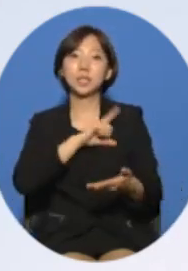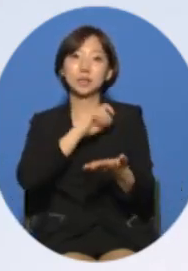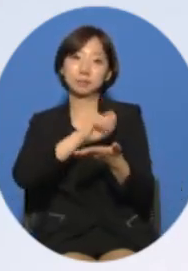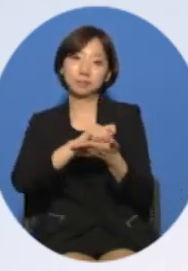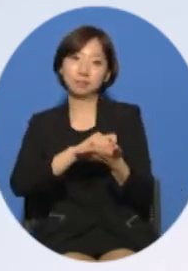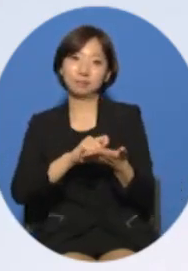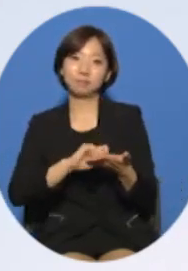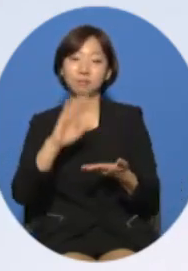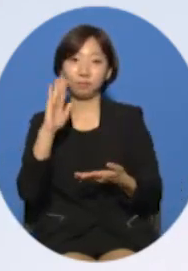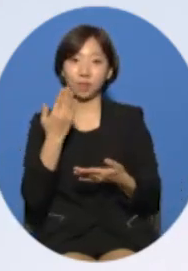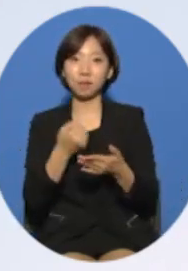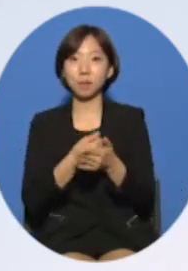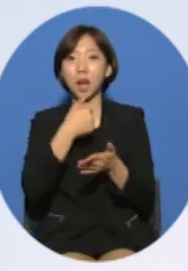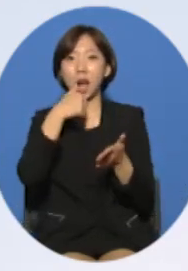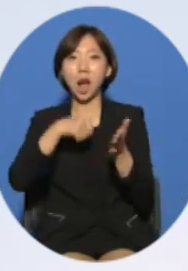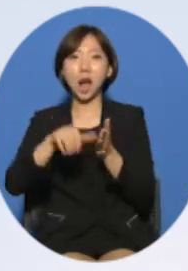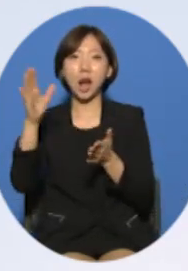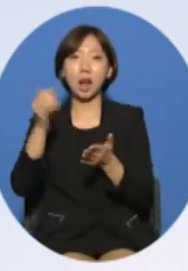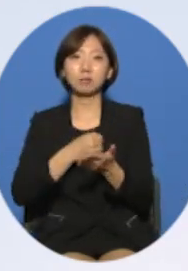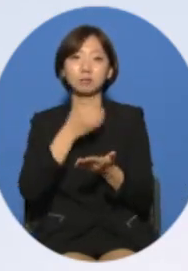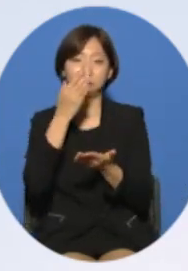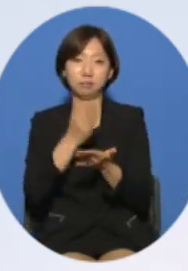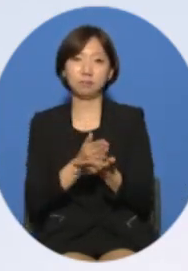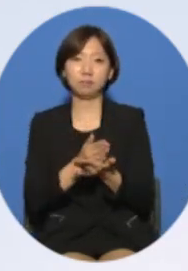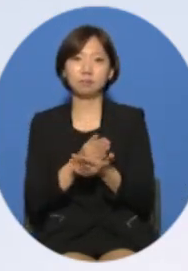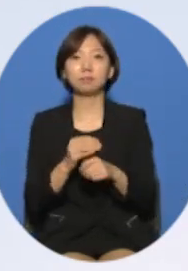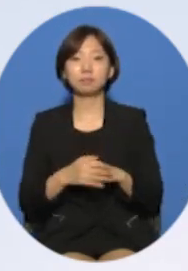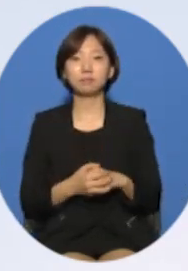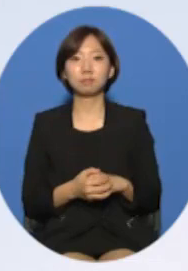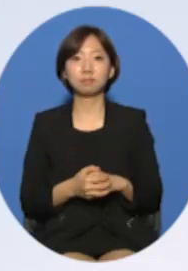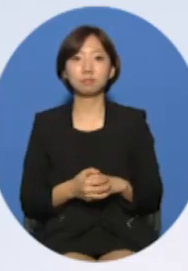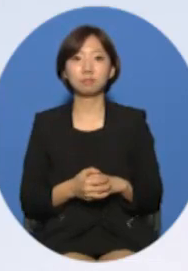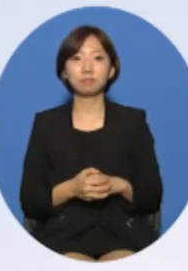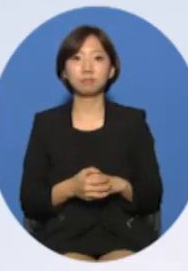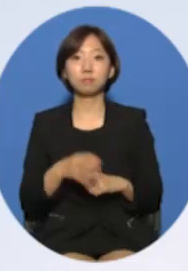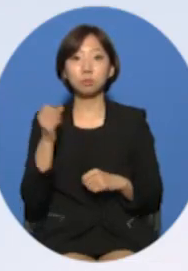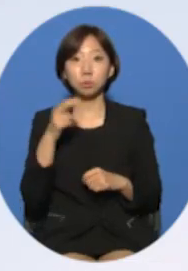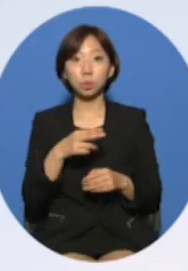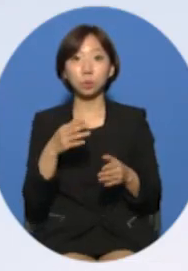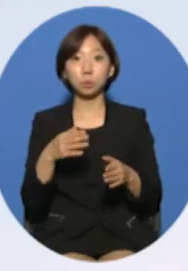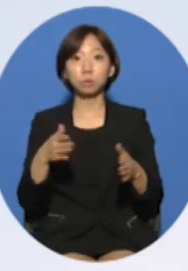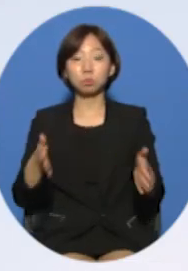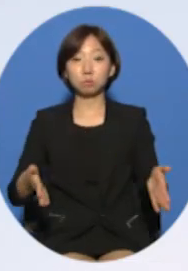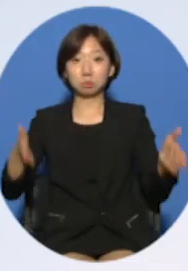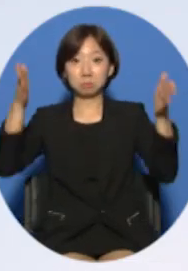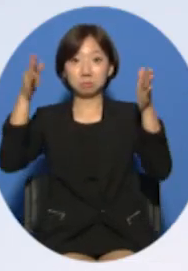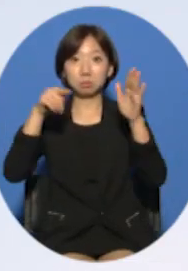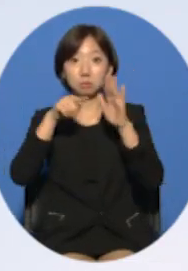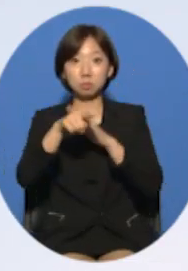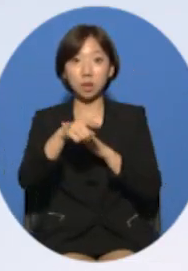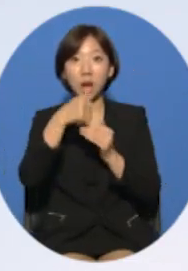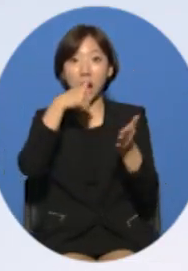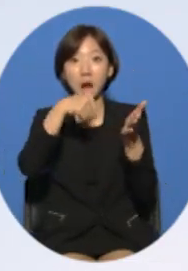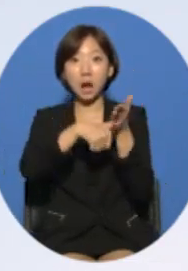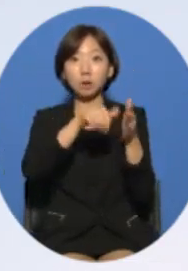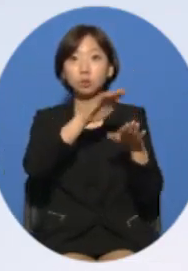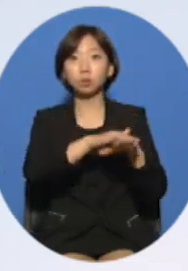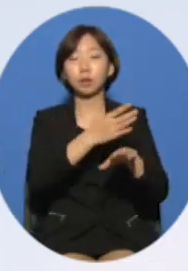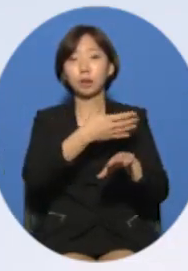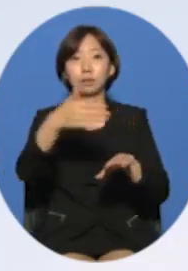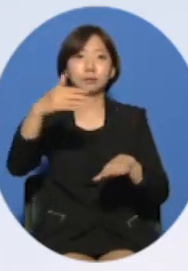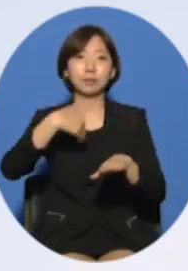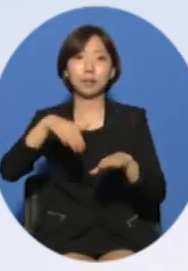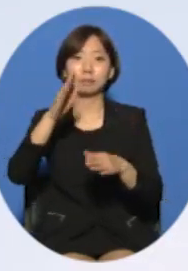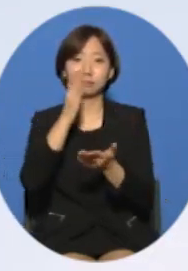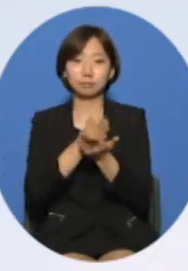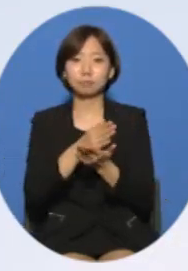도장은 가져오시는 분이 또 사령이 있더라도 네. 기표소 안에는 절대 도장을 놓고 나가는 일이 없도록. 그렇죠. 여러분이 네.